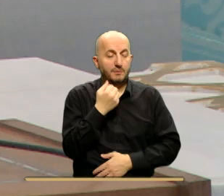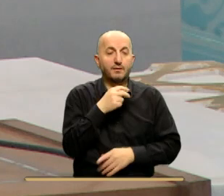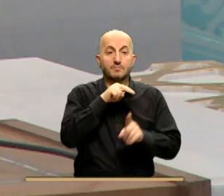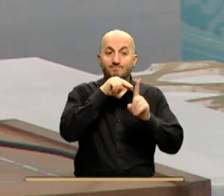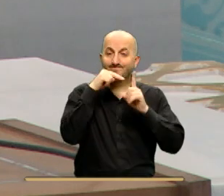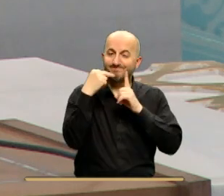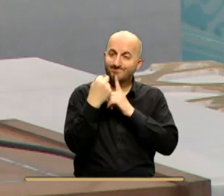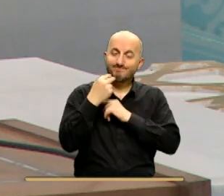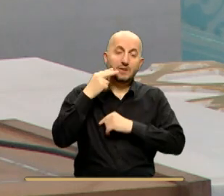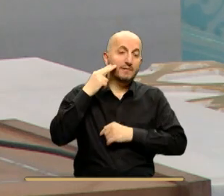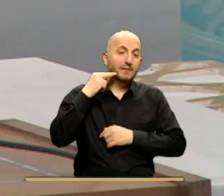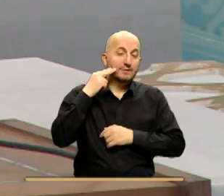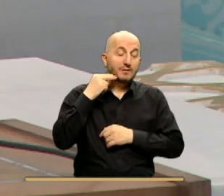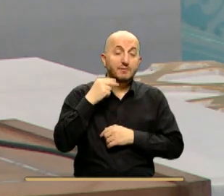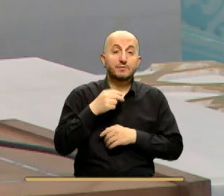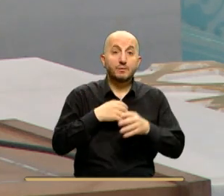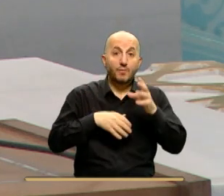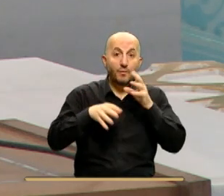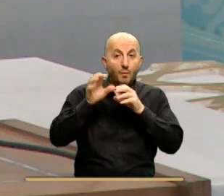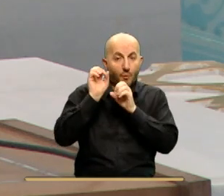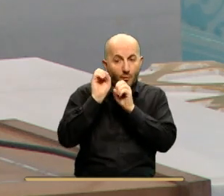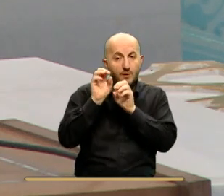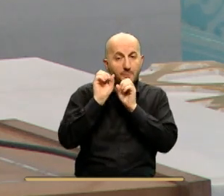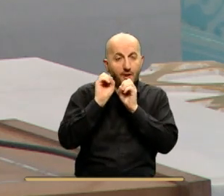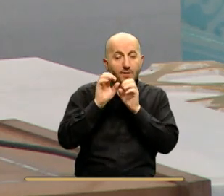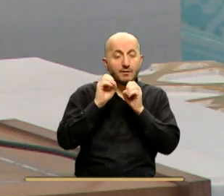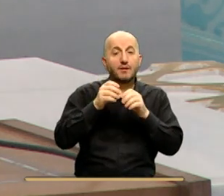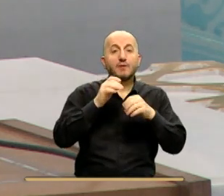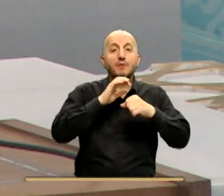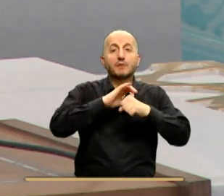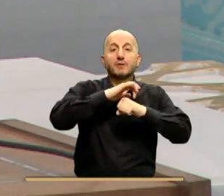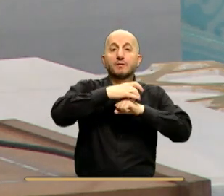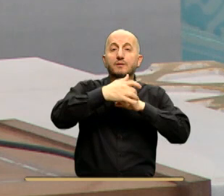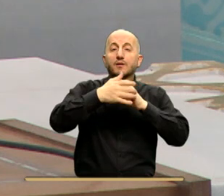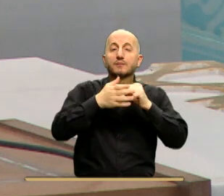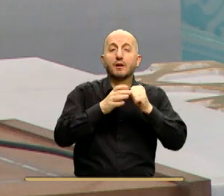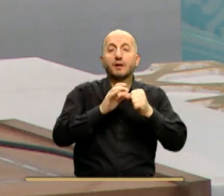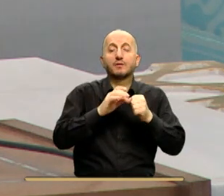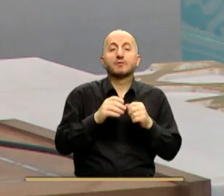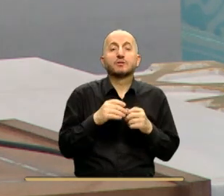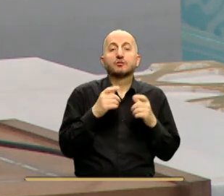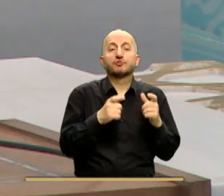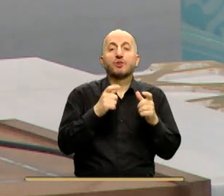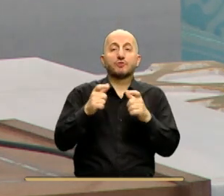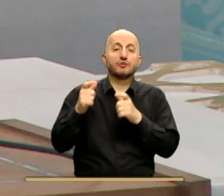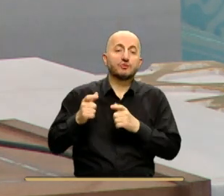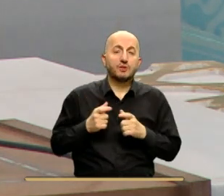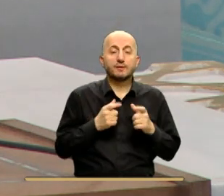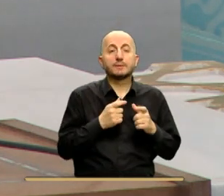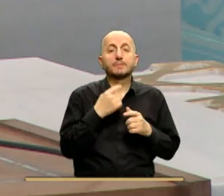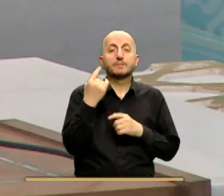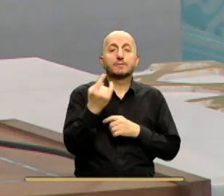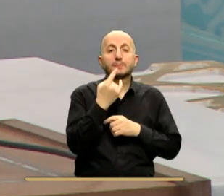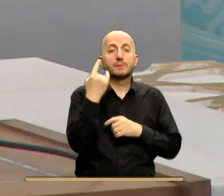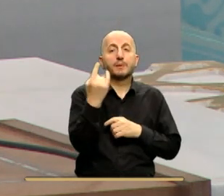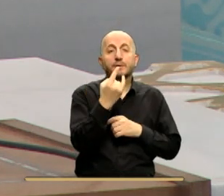Efendilerimiz, onların muallimleri diyar diyar, ülke ülke, şehir şehir